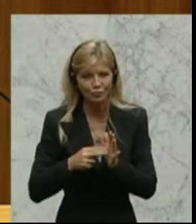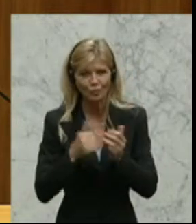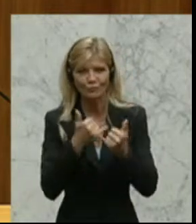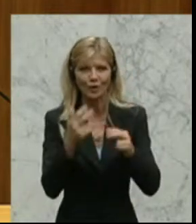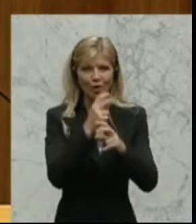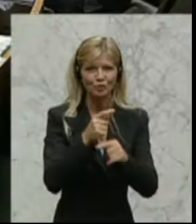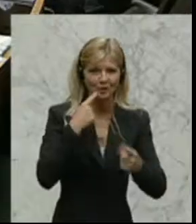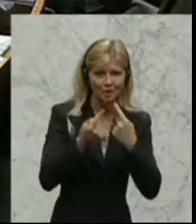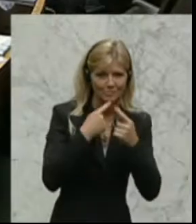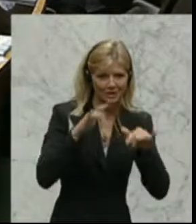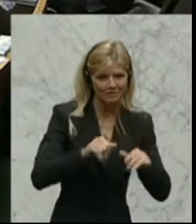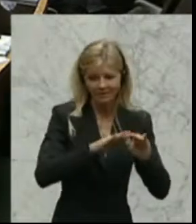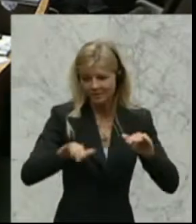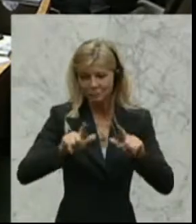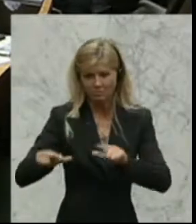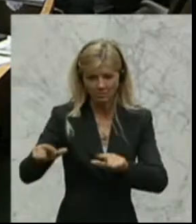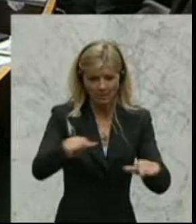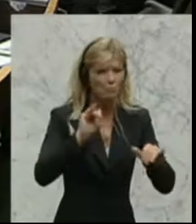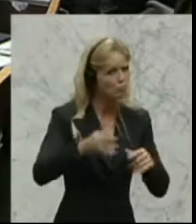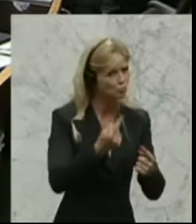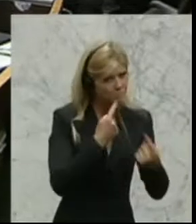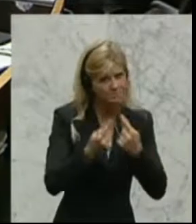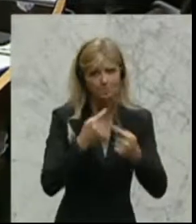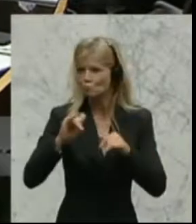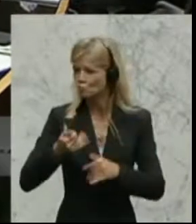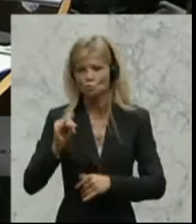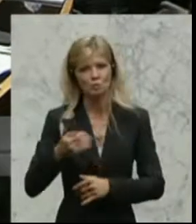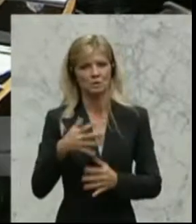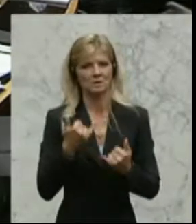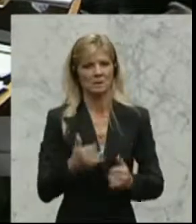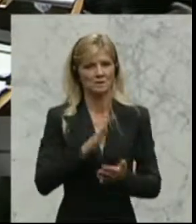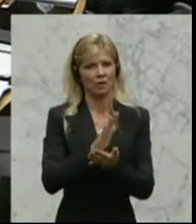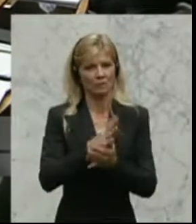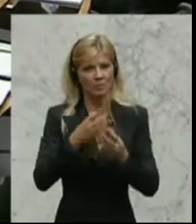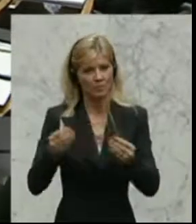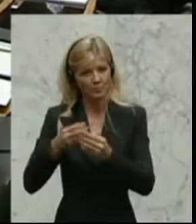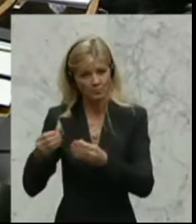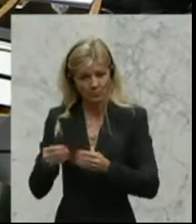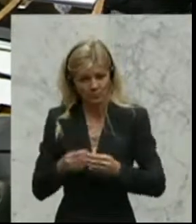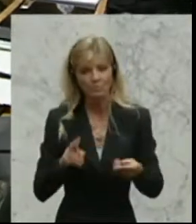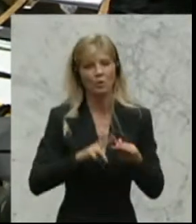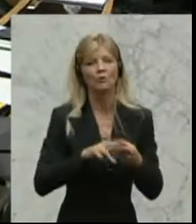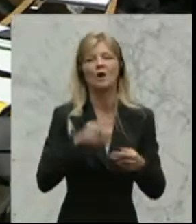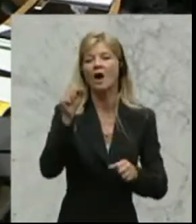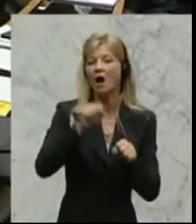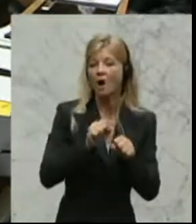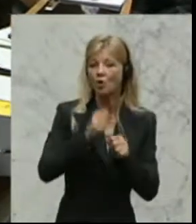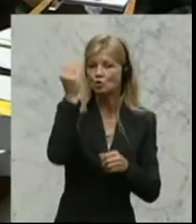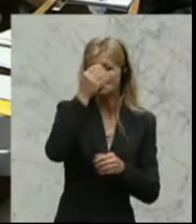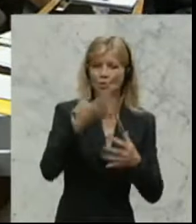Angriff nehmen muss. Die Debatte rund ums Budget, wo es um die Schulreformverwaltung gegangen ist, da wurde wiederum neulich